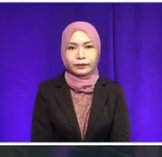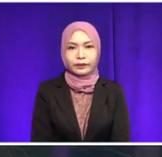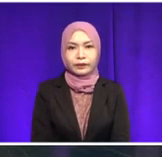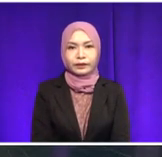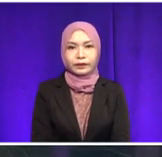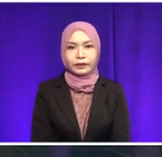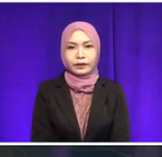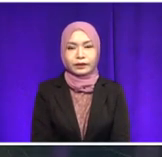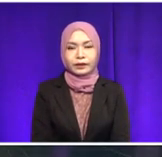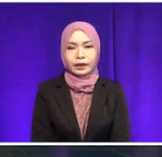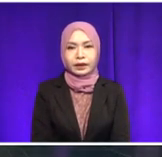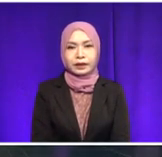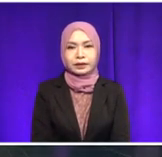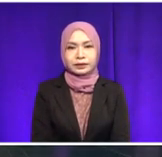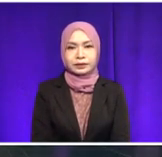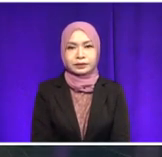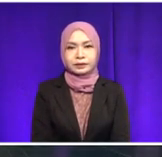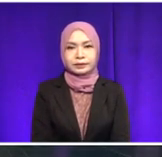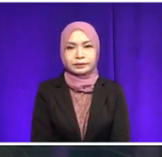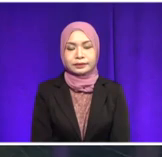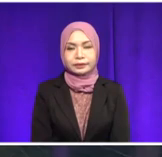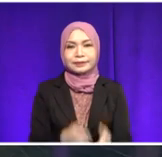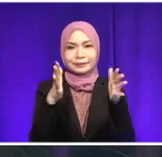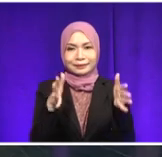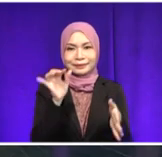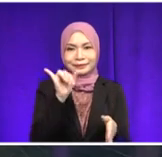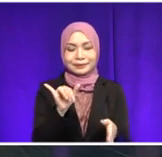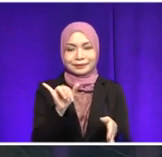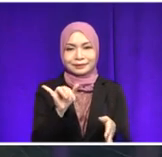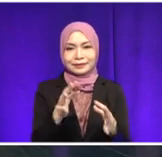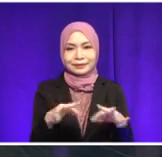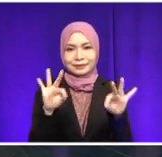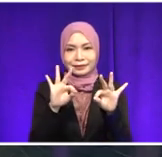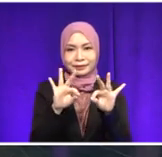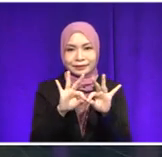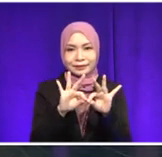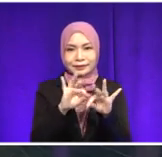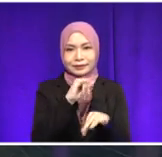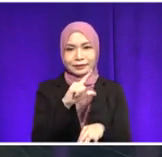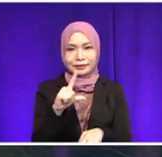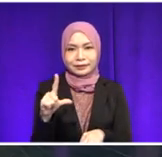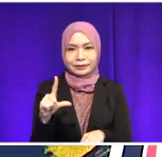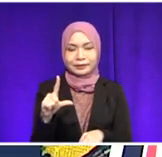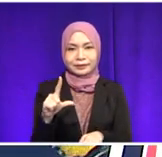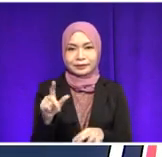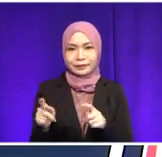pihak utama yang memainkan utama dalam penyediaan Project drive